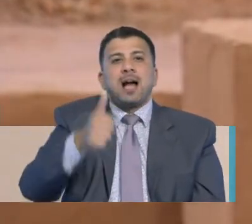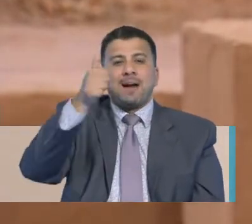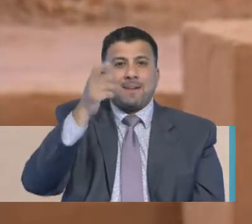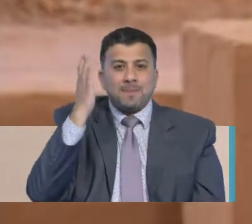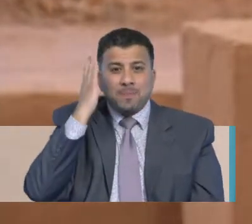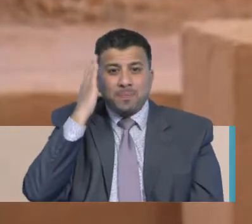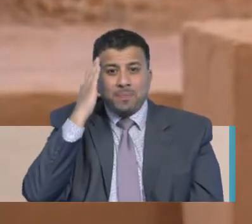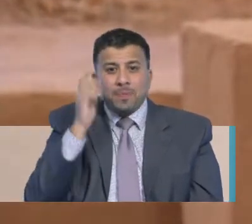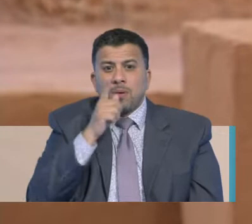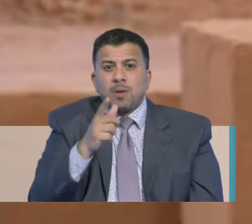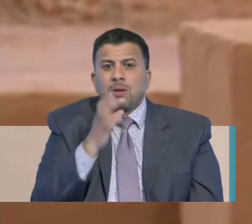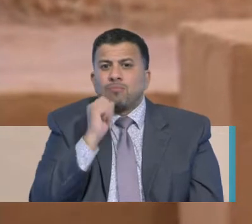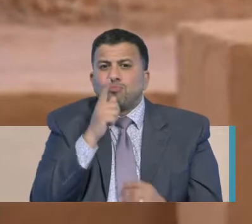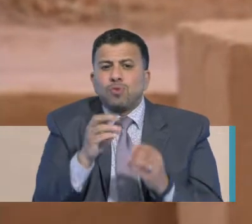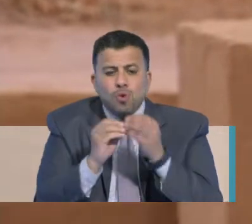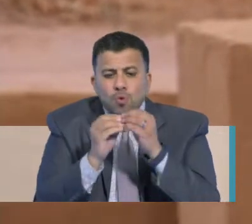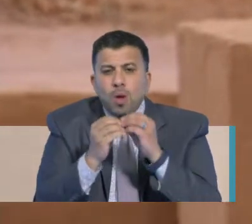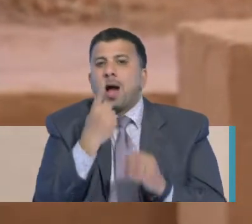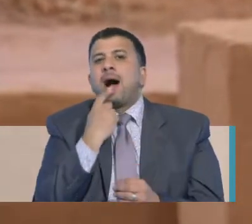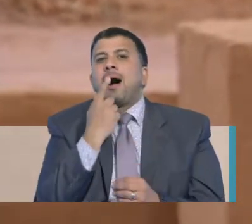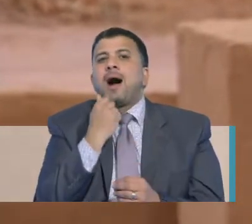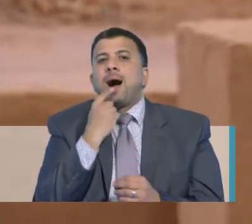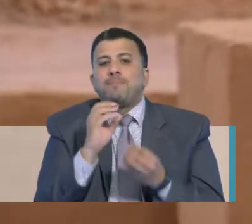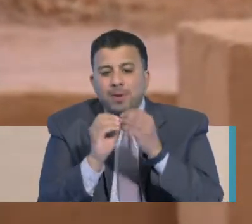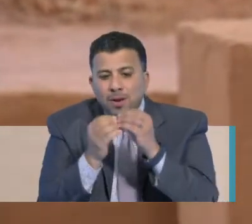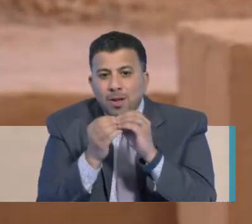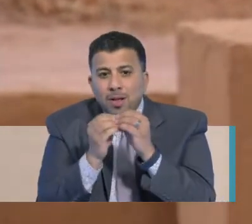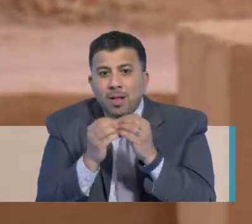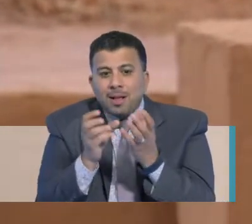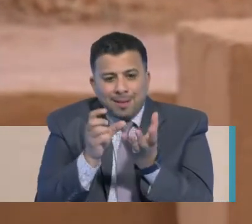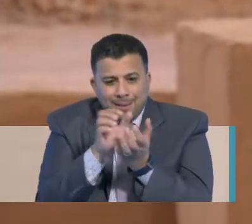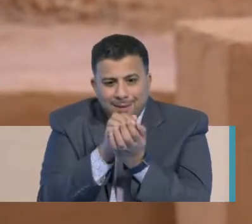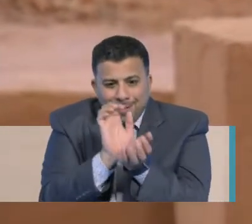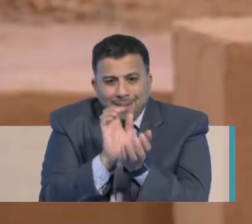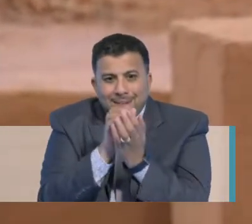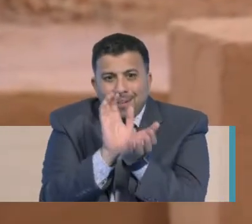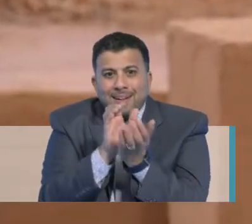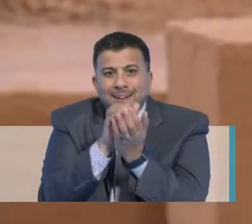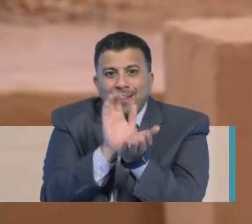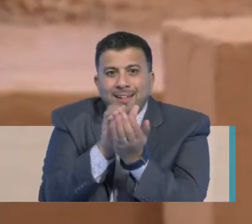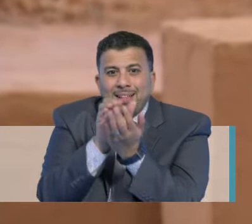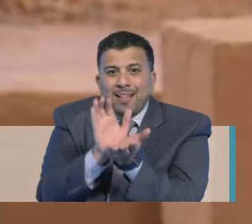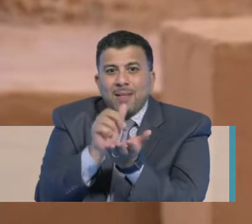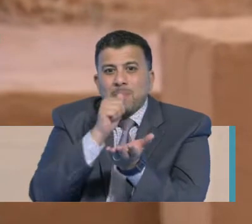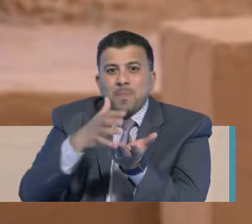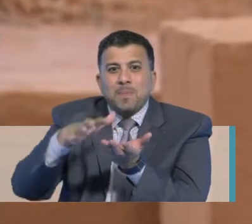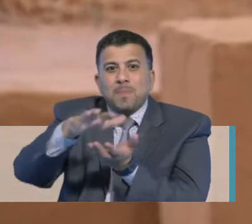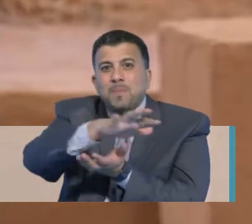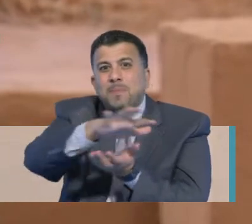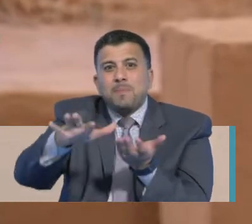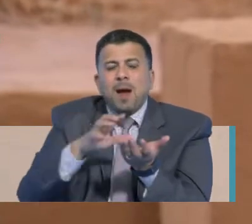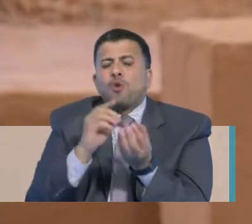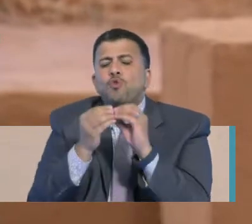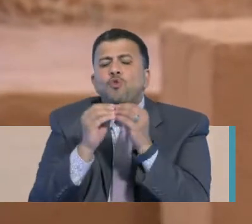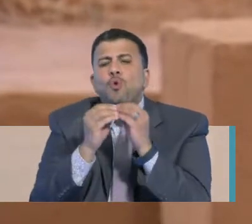لون أحمر برمزي، هذه ألوان القواقع اللي موجودة في البحر أعطت هذا اللون.